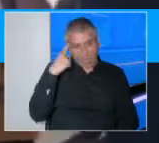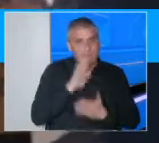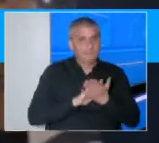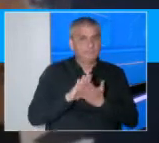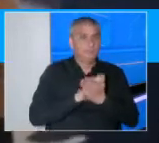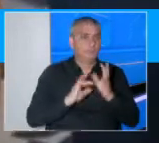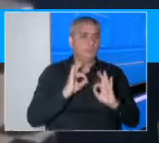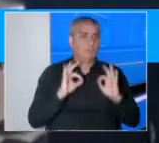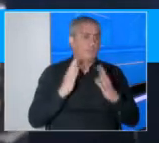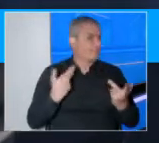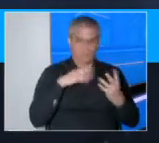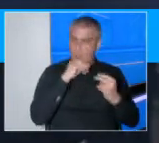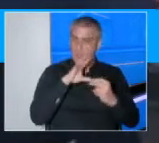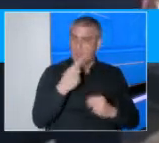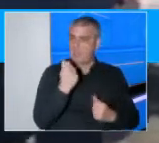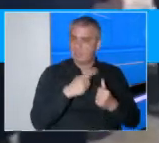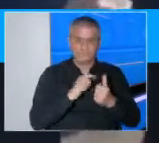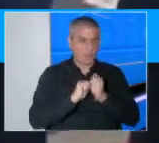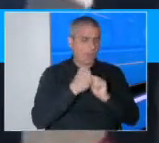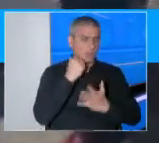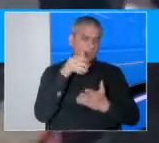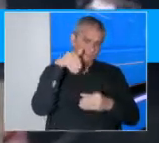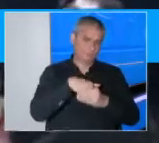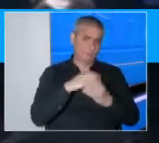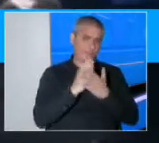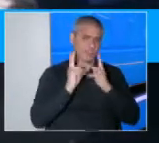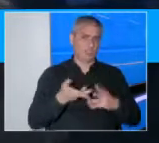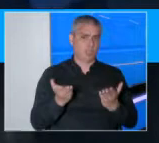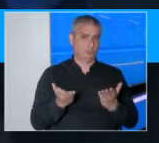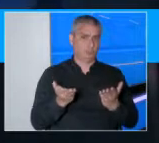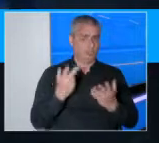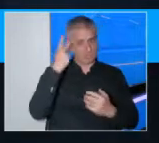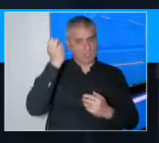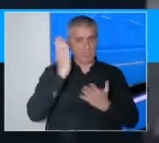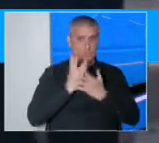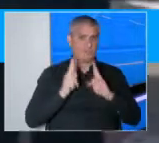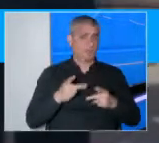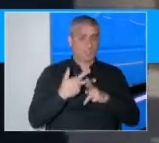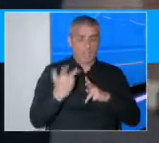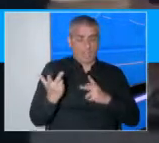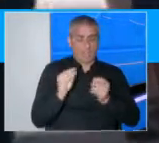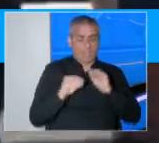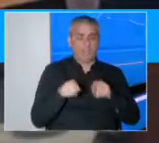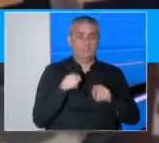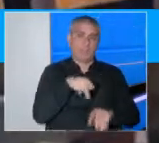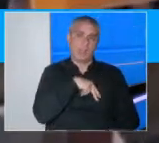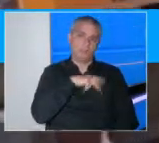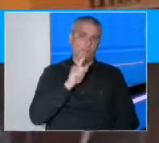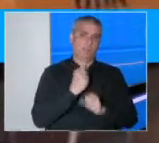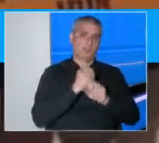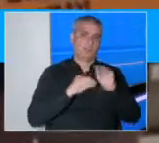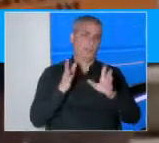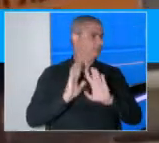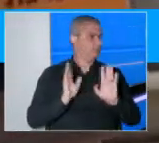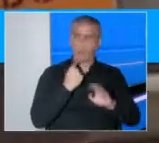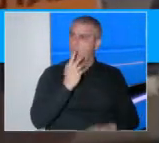דבר. כן. אנחנו לא מדברים פה על כסף, על תקציבים. זה מערכים שקיימים. זה תיאוריות שקיימות. רק ליישם. זאת האחריות שהוא צריך ליישם.